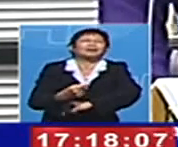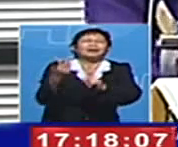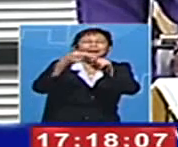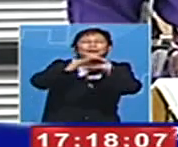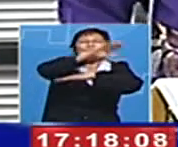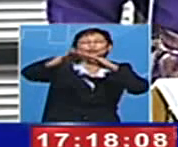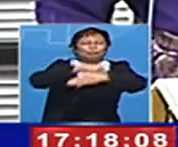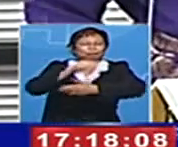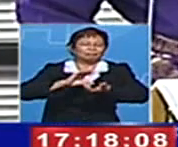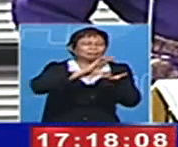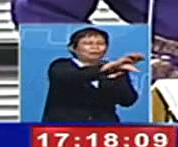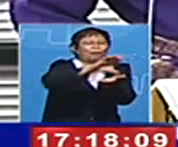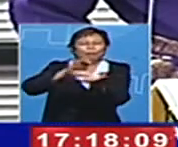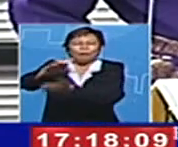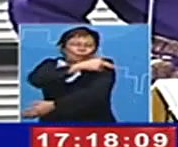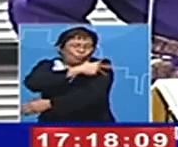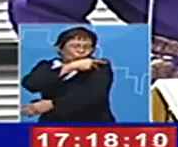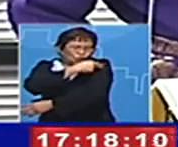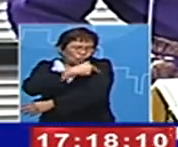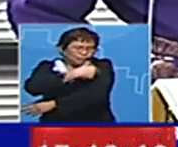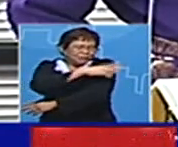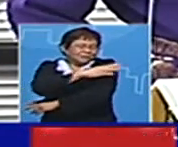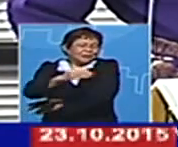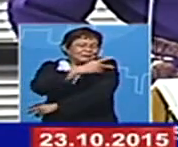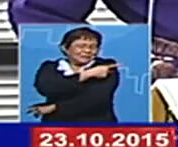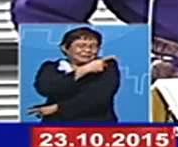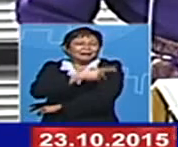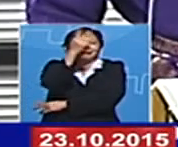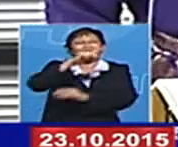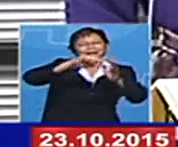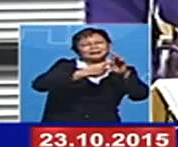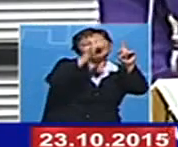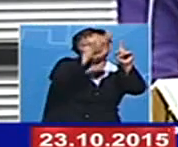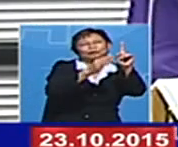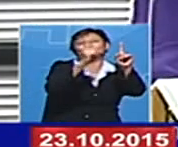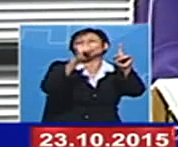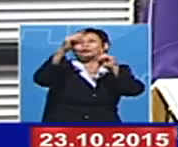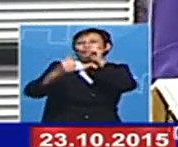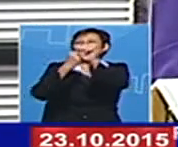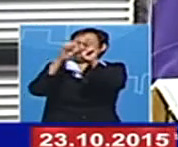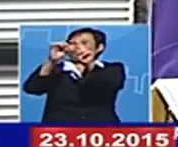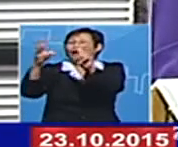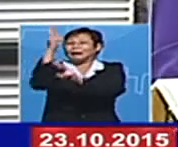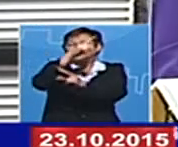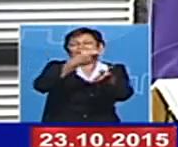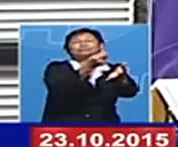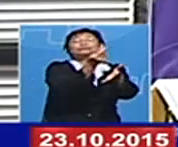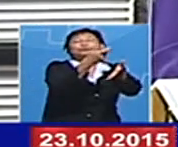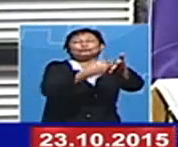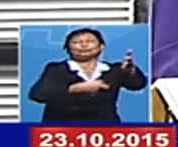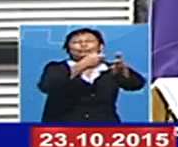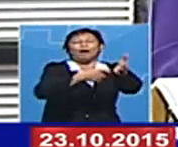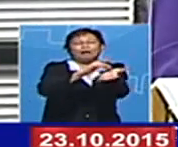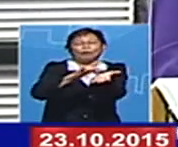semua hospital dan klinik kerajaan bermula 1 Januari 2016 juga Kerajaan akan mengenakan caj penuh